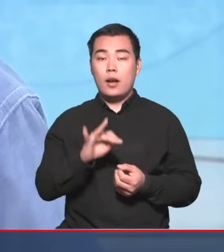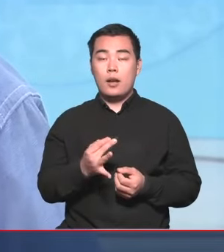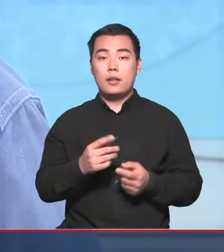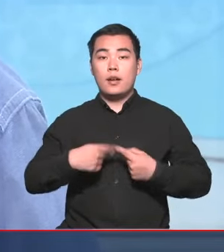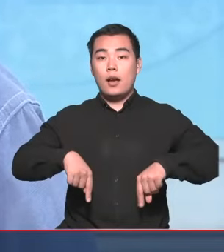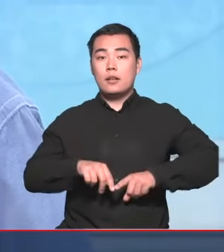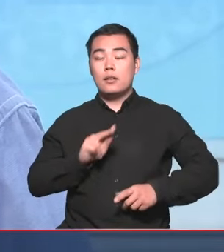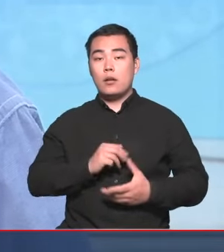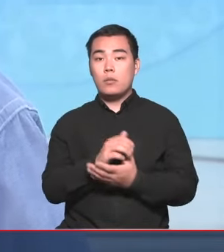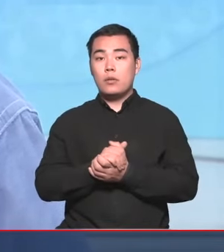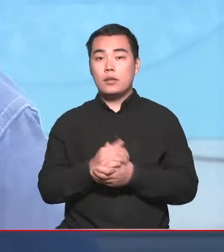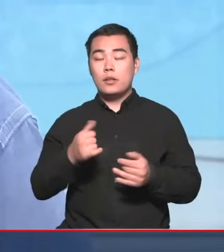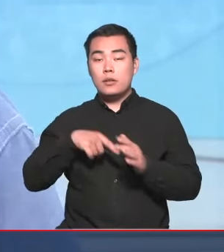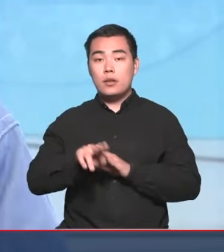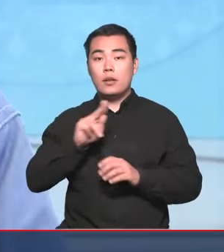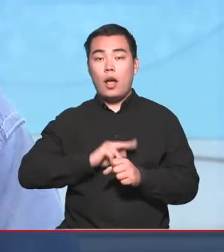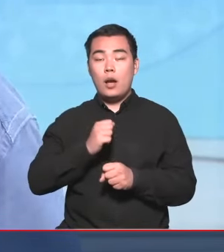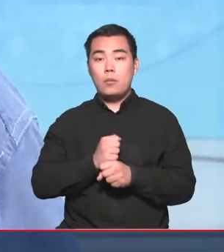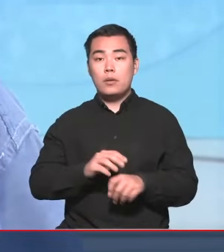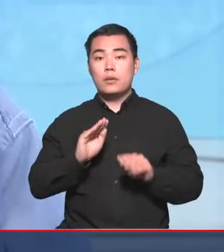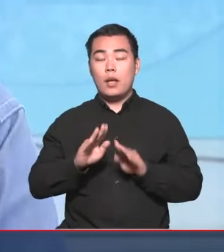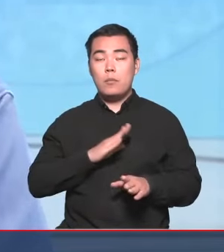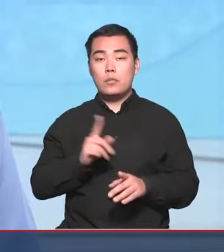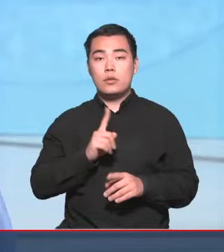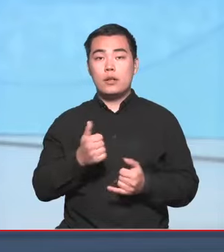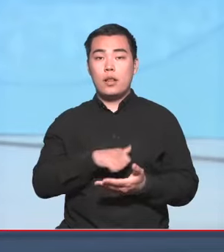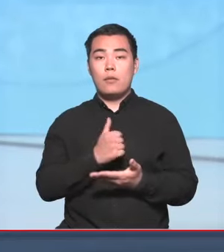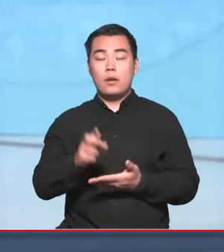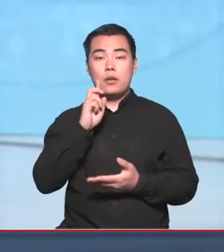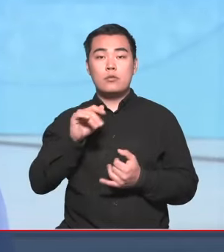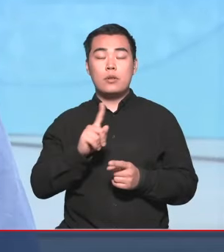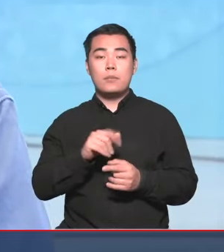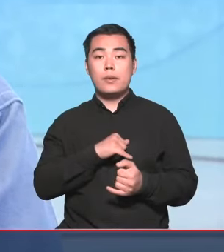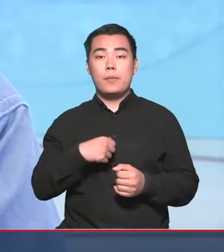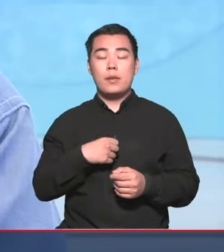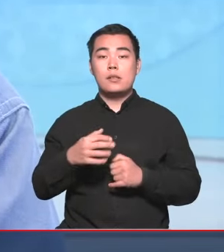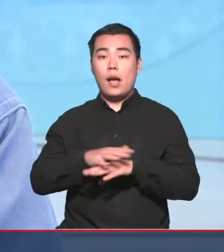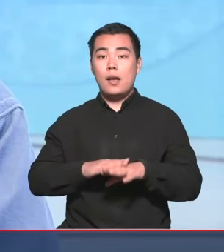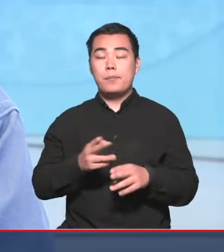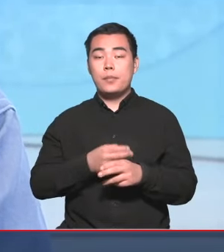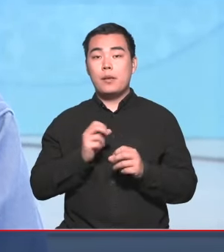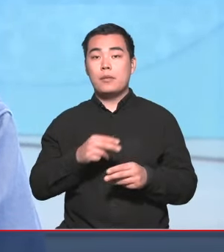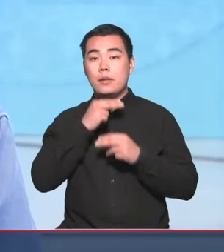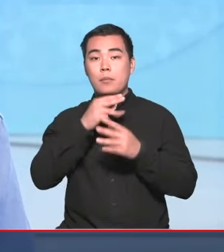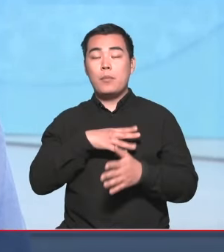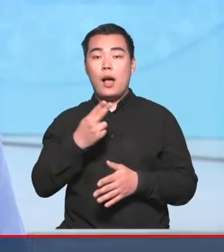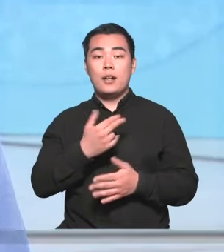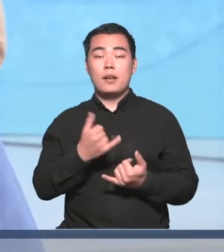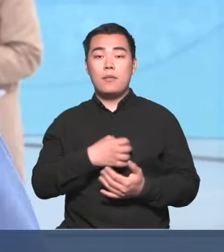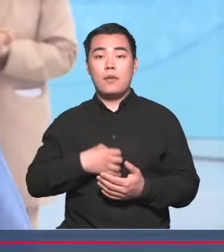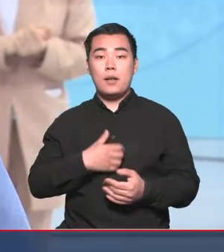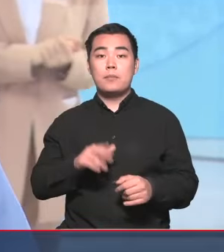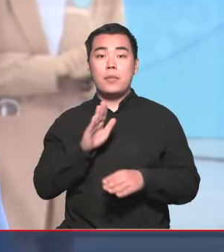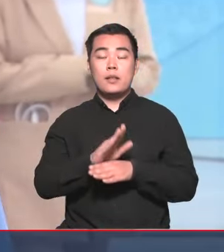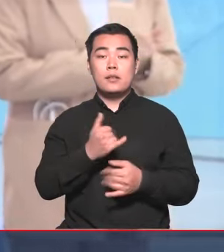Ұйым бүгінге дейін негізінен ішкі жұмыстармен шұғылданды. Яғни мүше мемлекеттердің қауіпсіздігін сақтауға көңіл бөлетін. Ал Астанада аса маңызды миссия